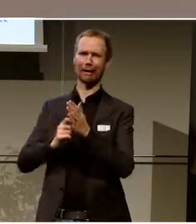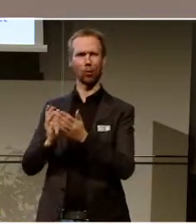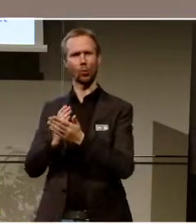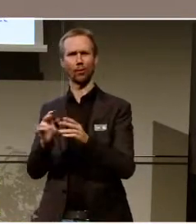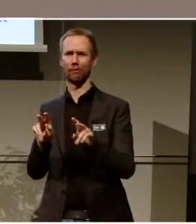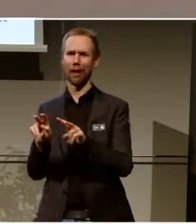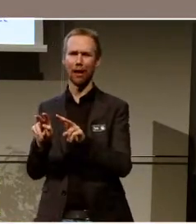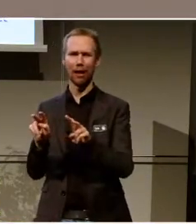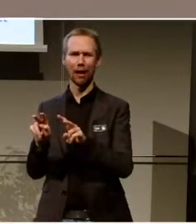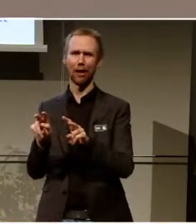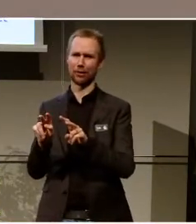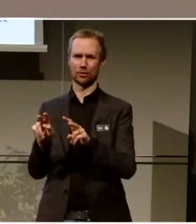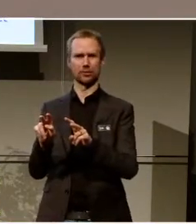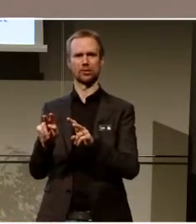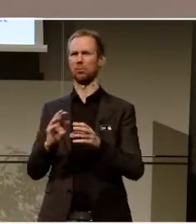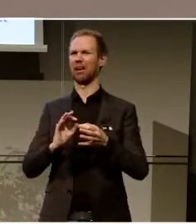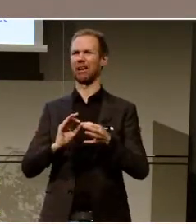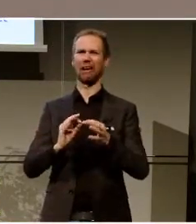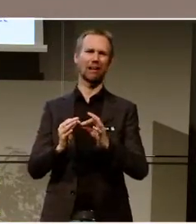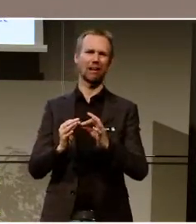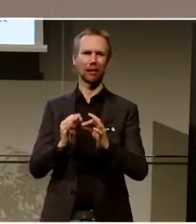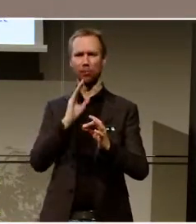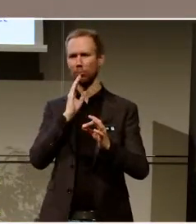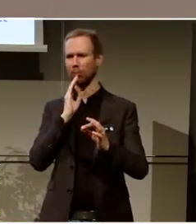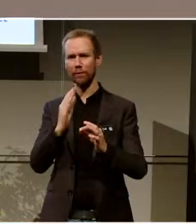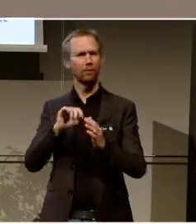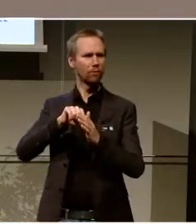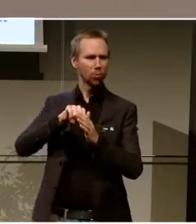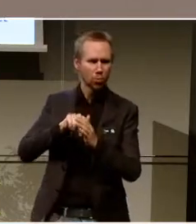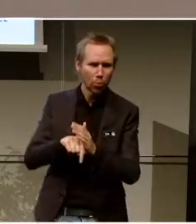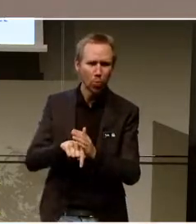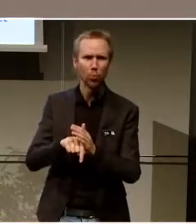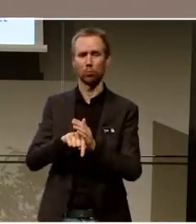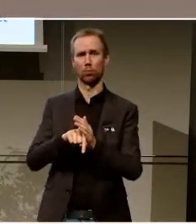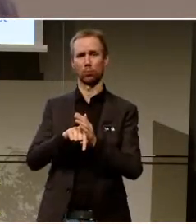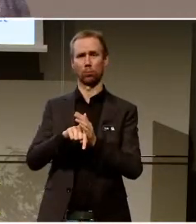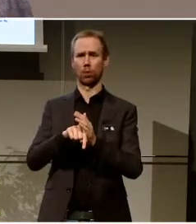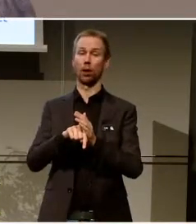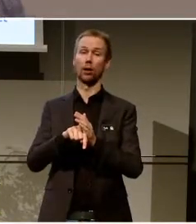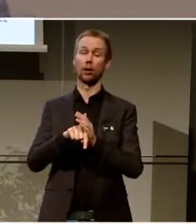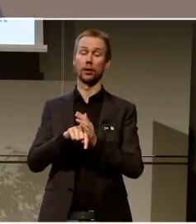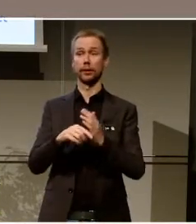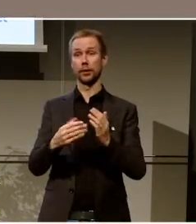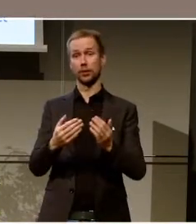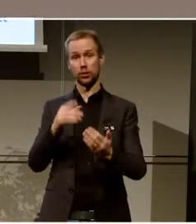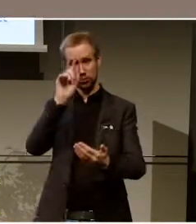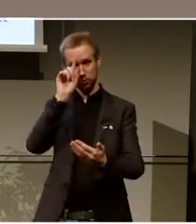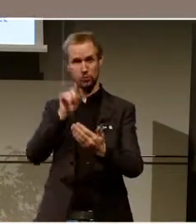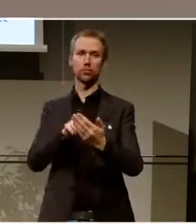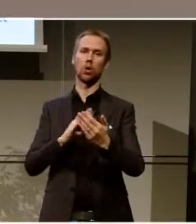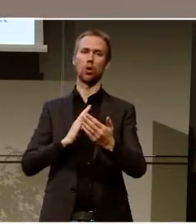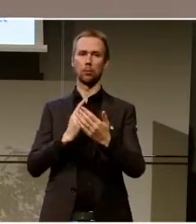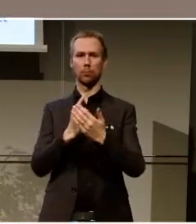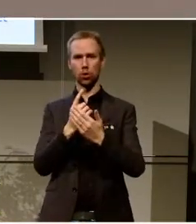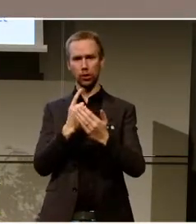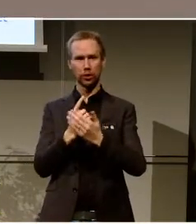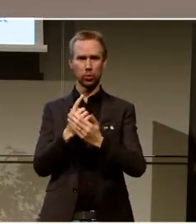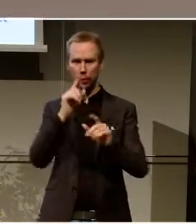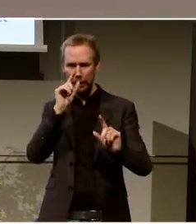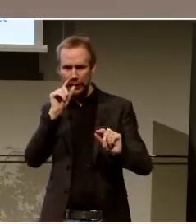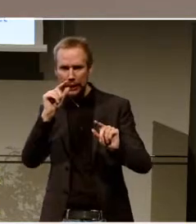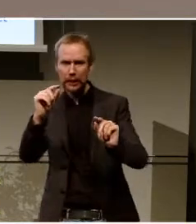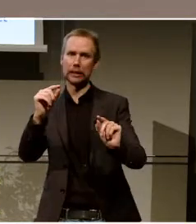Televinken och Anita och sånt där. Det är liksom en ganska baskunskap som man behöver för att ändå kunna orientera sig i miljöerna. Men de